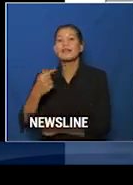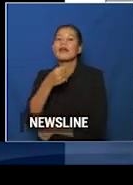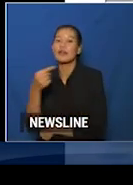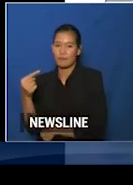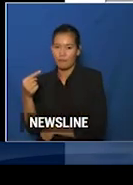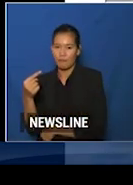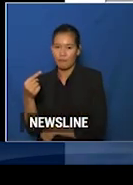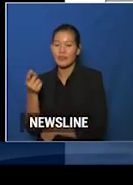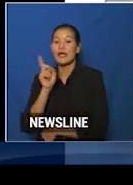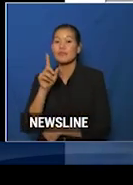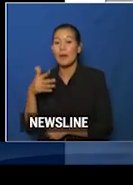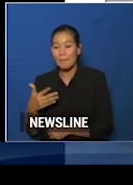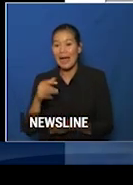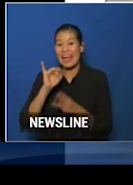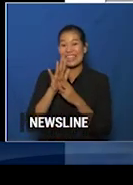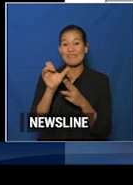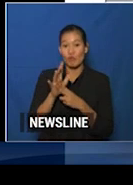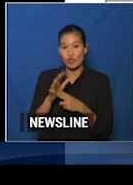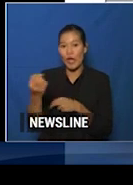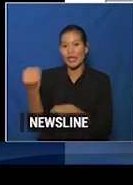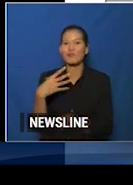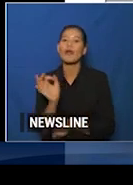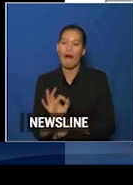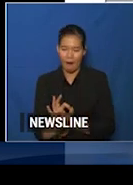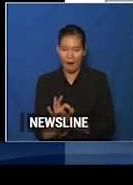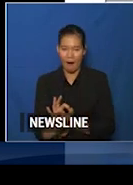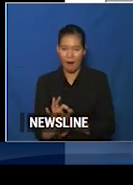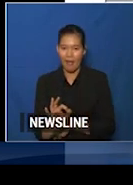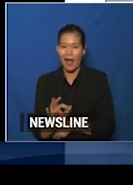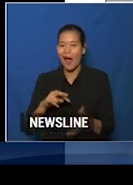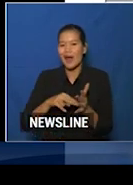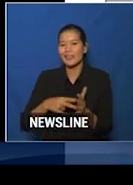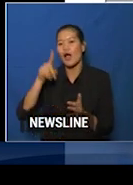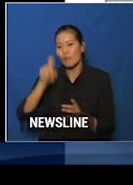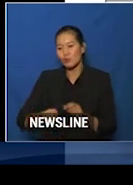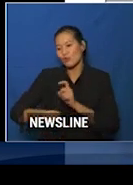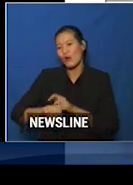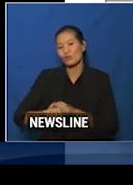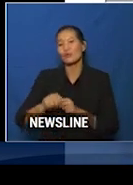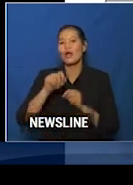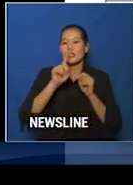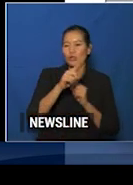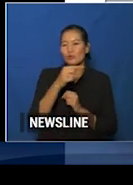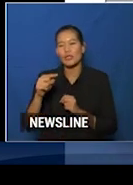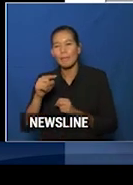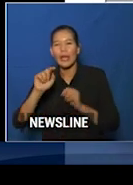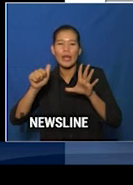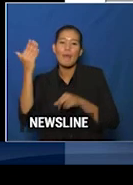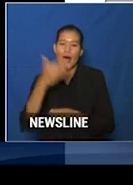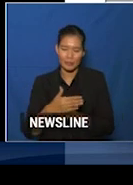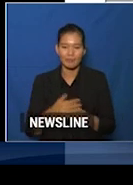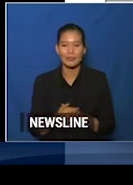memang respon imunologi nya belum terbentuk dan Ini Membutuhkan waktu sekitar satu sampai enam hari Tetapi ini adalah